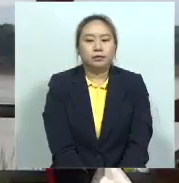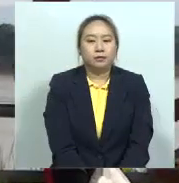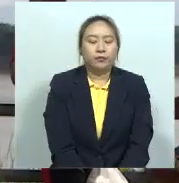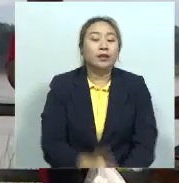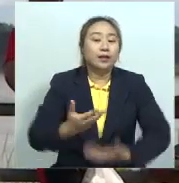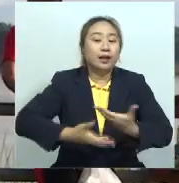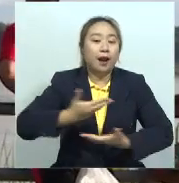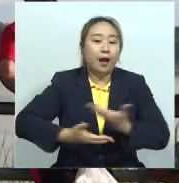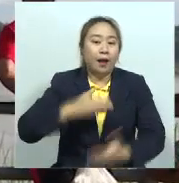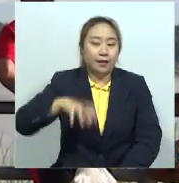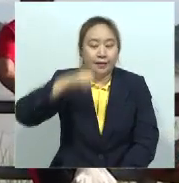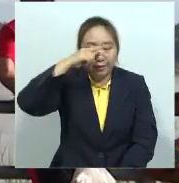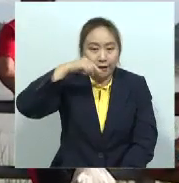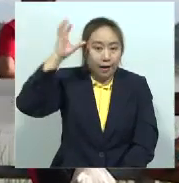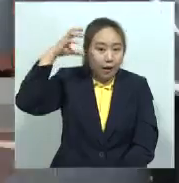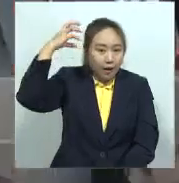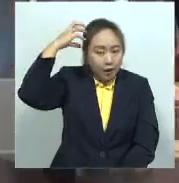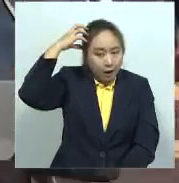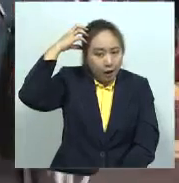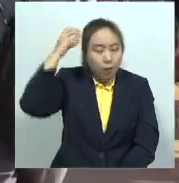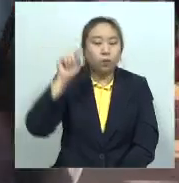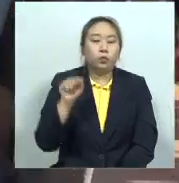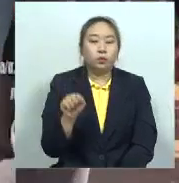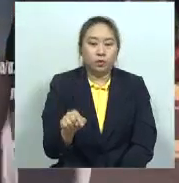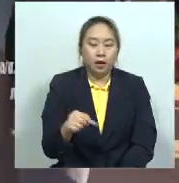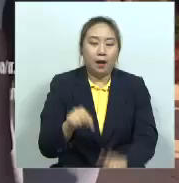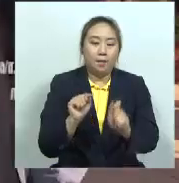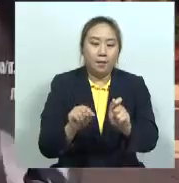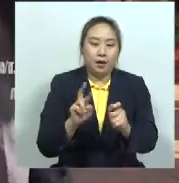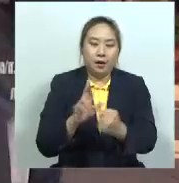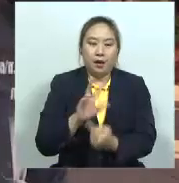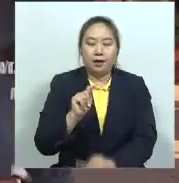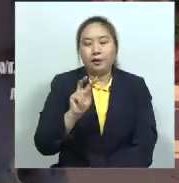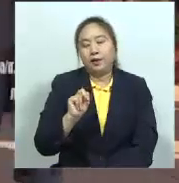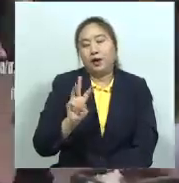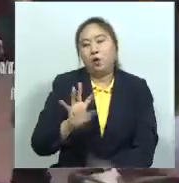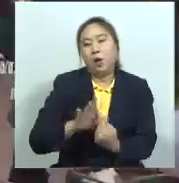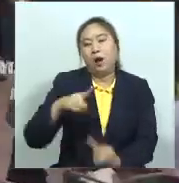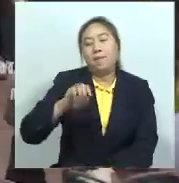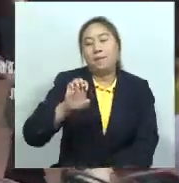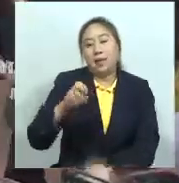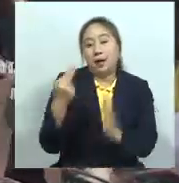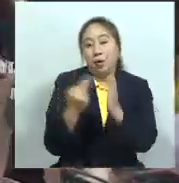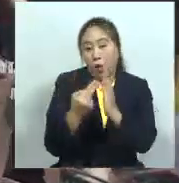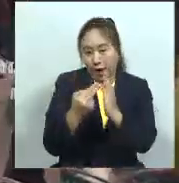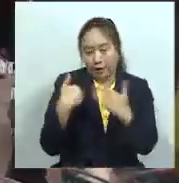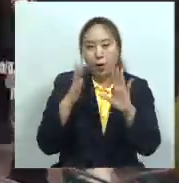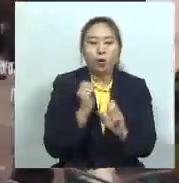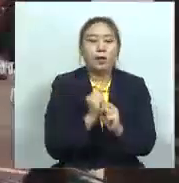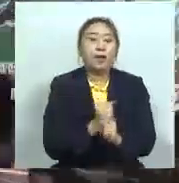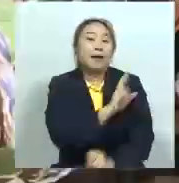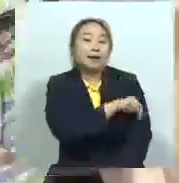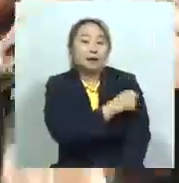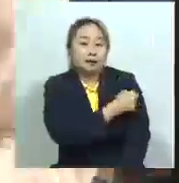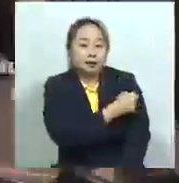ที่ตลาดนัดจุดผ่อนปรนไทยลาวบ้านเพ็งจานอำเภอรัตนวาปีจังหวัดหนองคายค่ะเจ้าหน้าที่กรมปศุสัตว์น